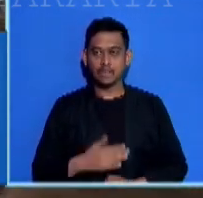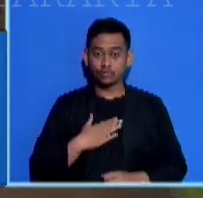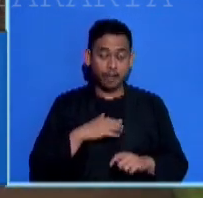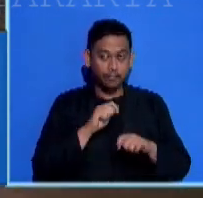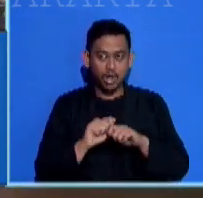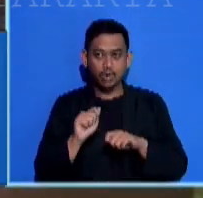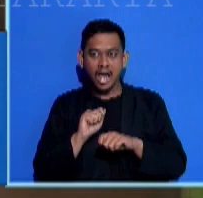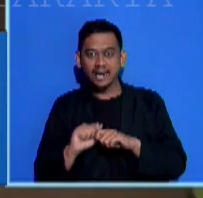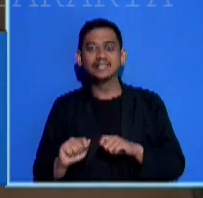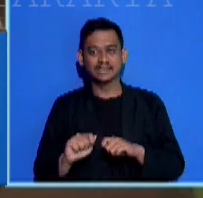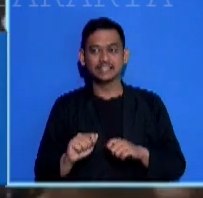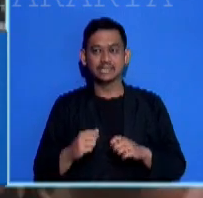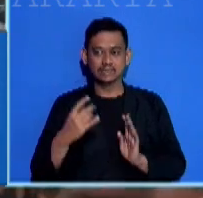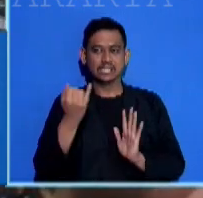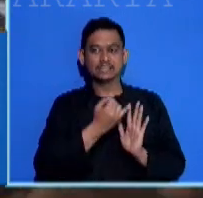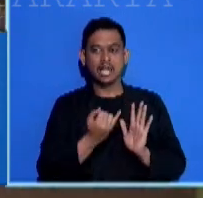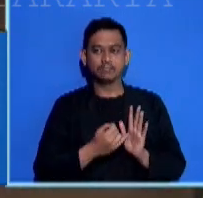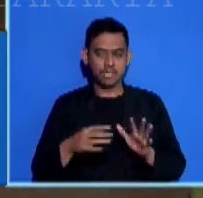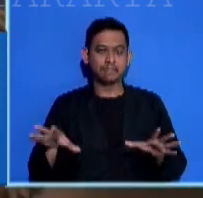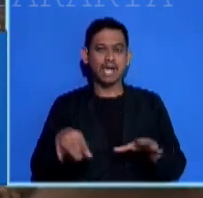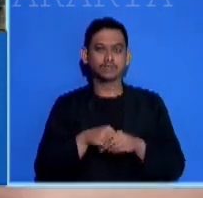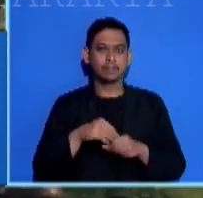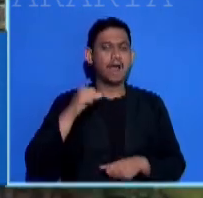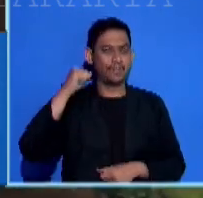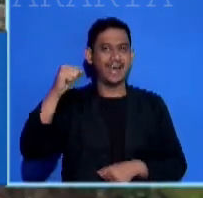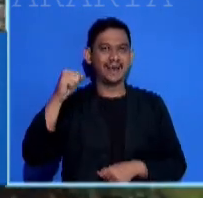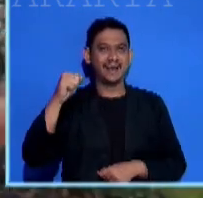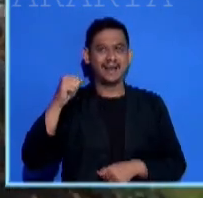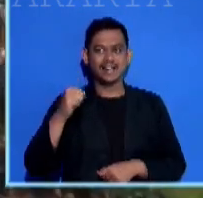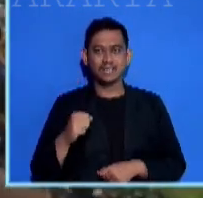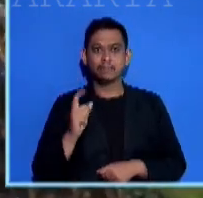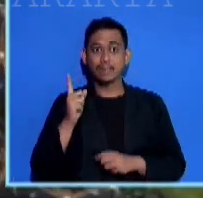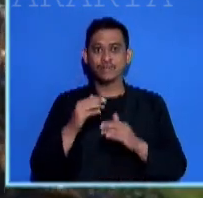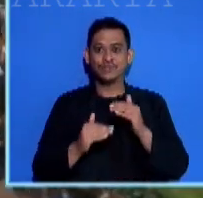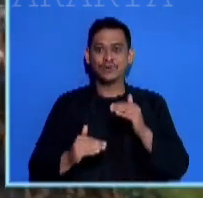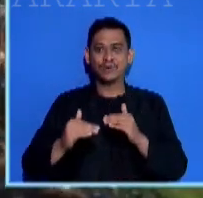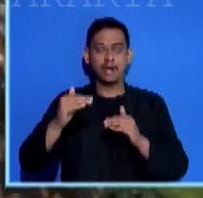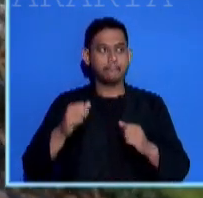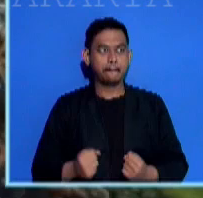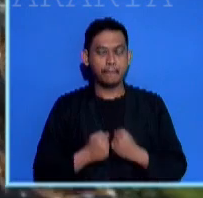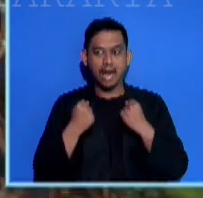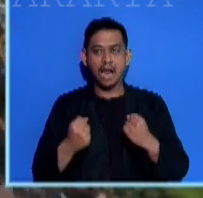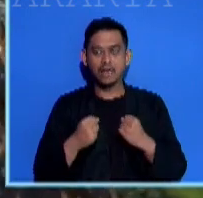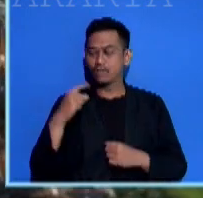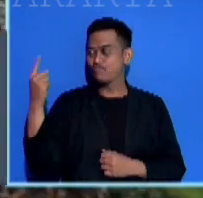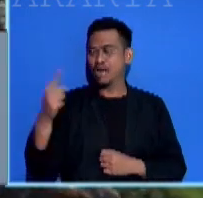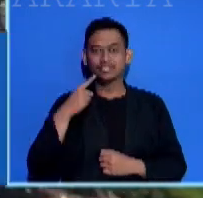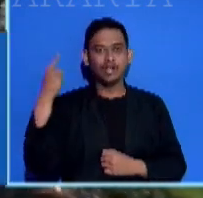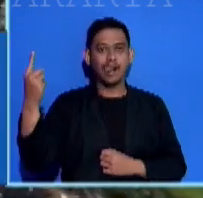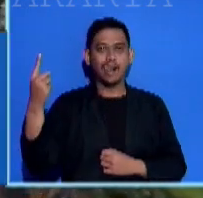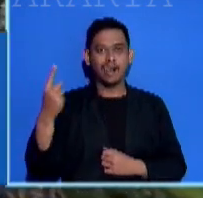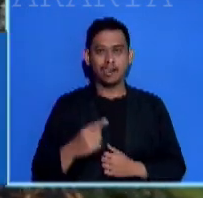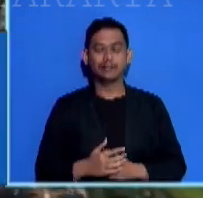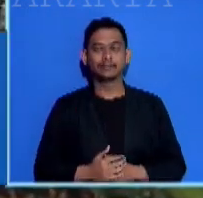ziarah seniman itu bahwa seniman itu juga pahlawan. Karena mereka itu bisa menumbuhkan spirit nasionalisme dan segala macam itu.